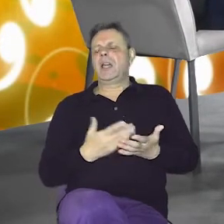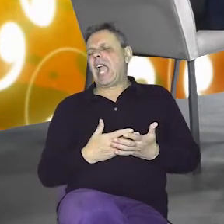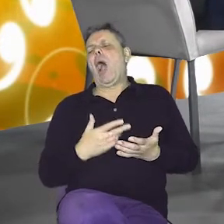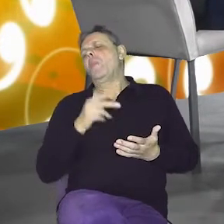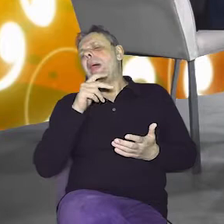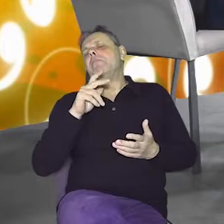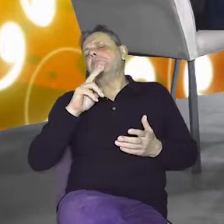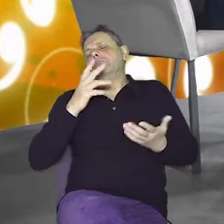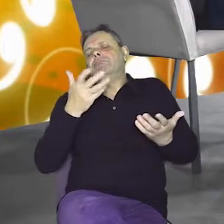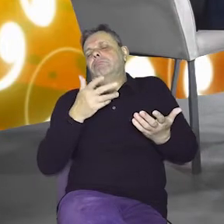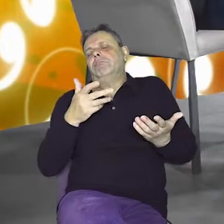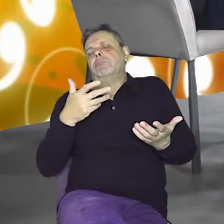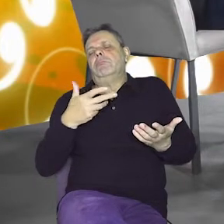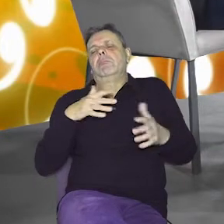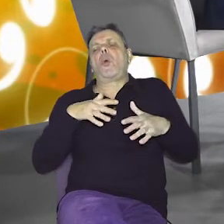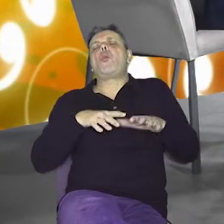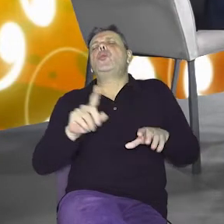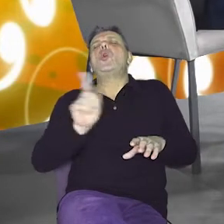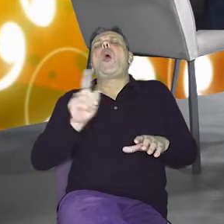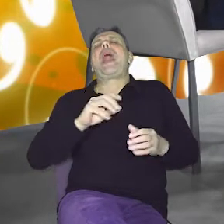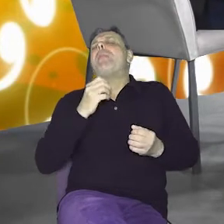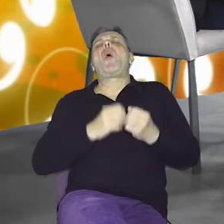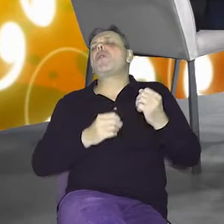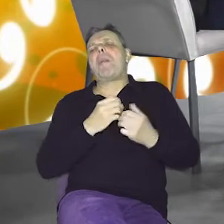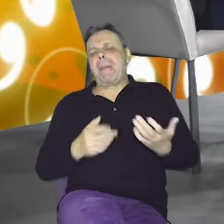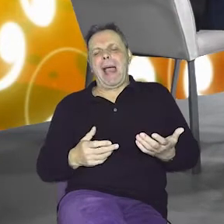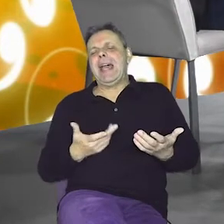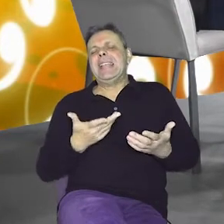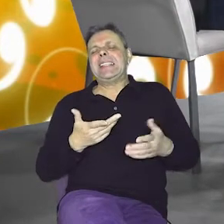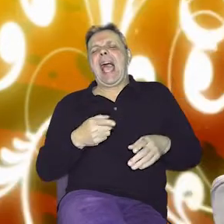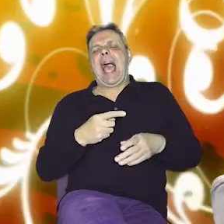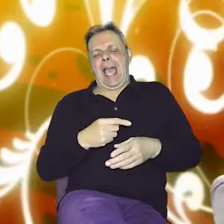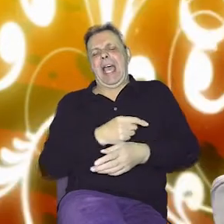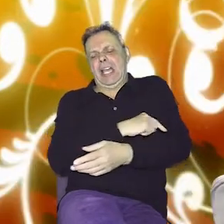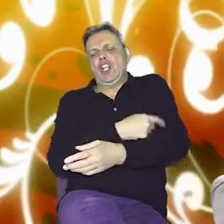moje nozi, koji nemamo problema sa venama niti sa arterijama.